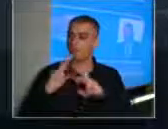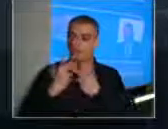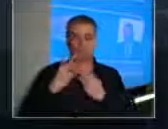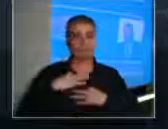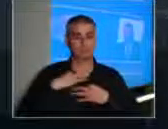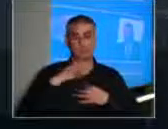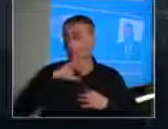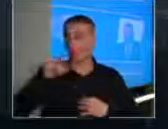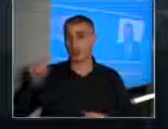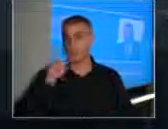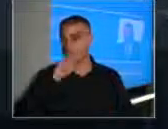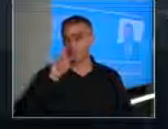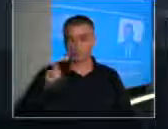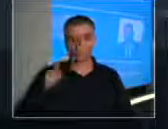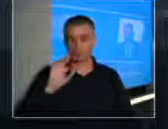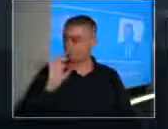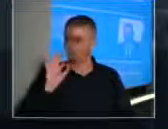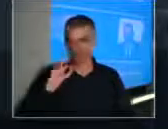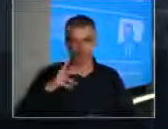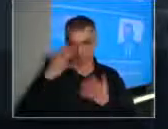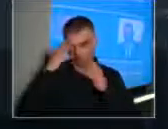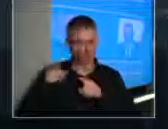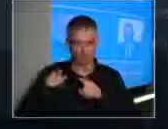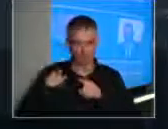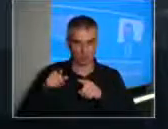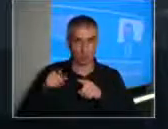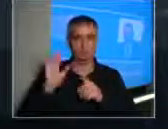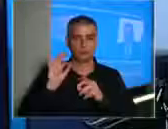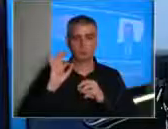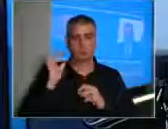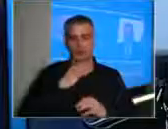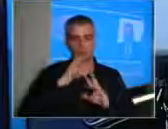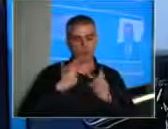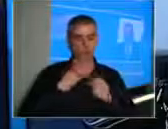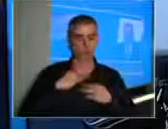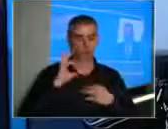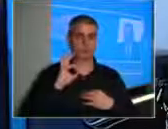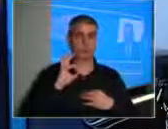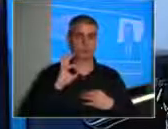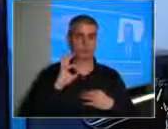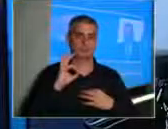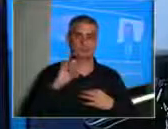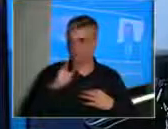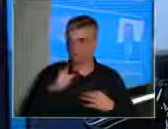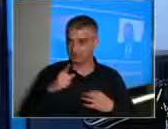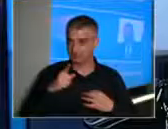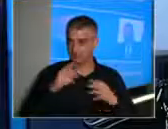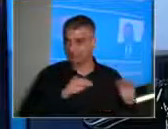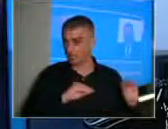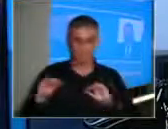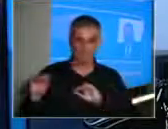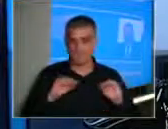שלנו. לקחו אותו. לקחו אותו, לא בשביל לא בגלל שהם מכבדים אותו. זאת אומרת, יפגוע בכם. בציבור ש"ס, כן, וזה... וזה העביר,